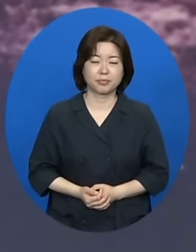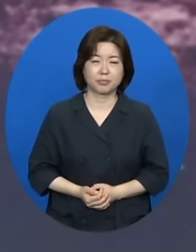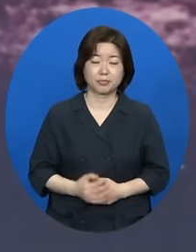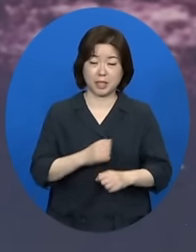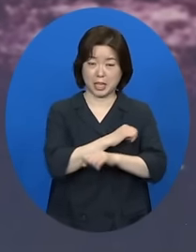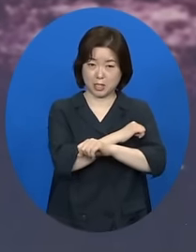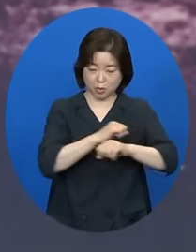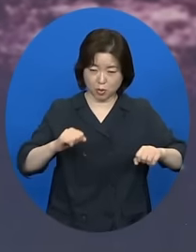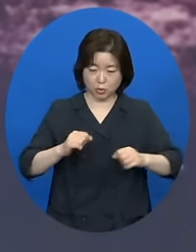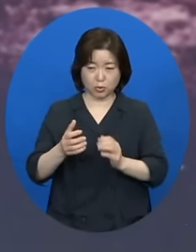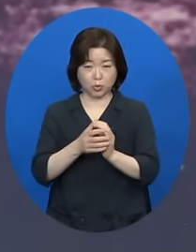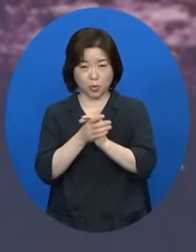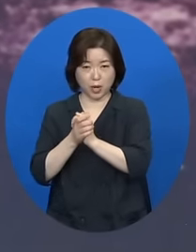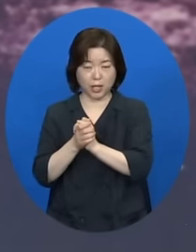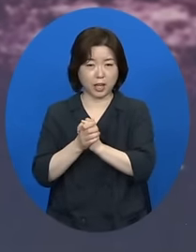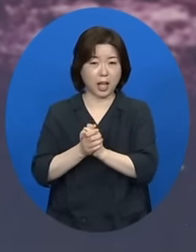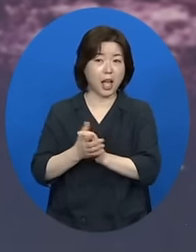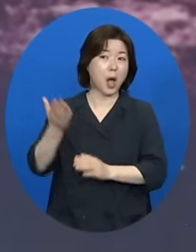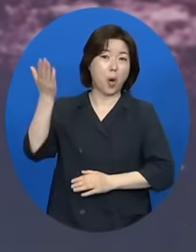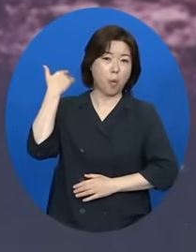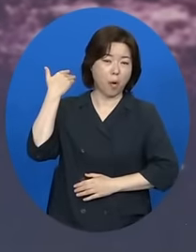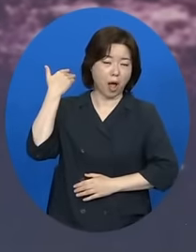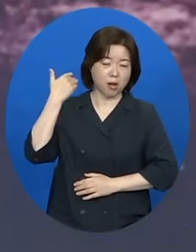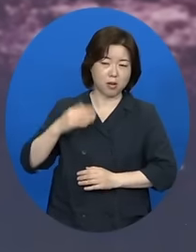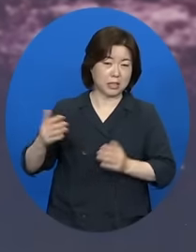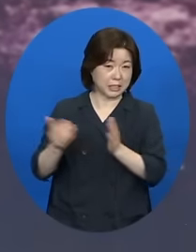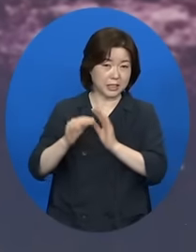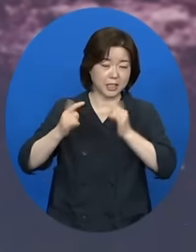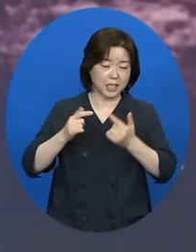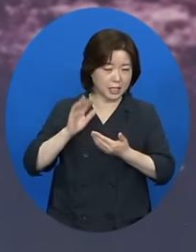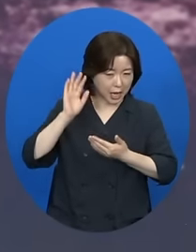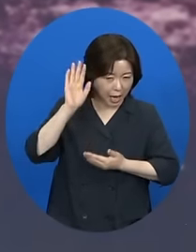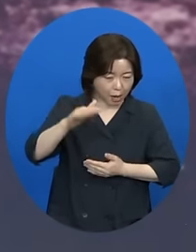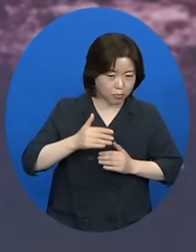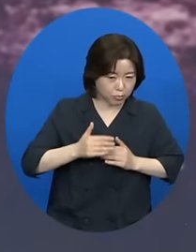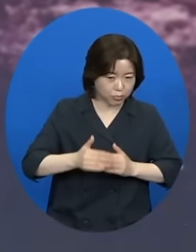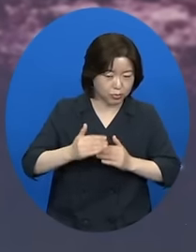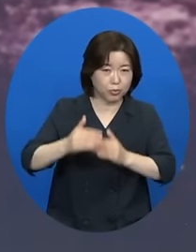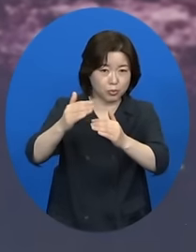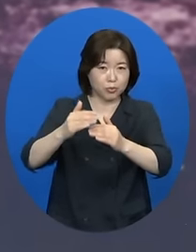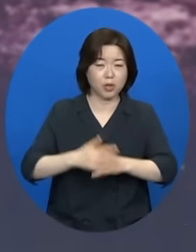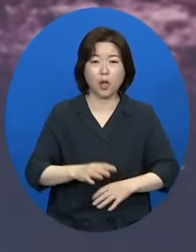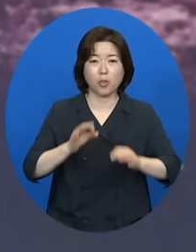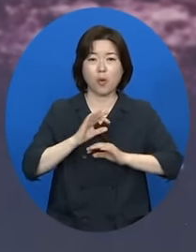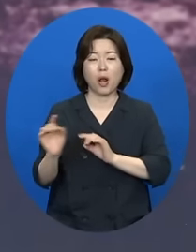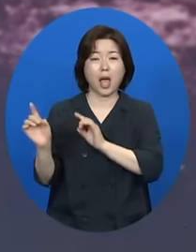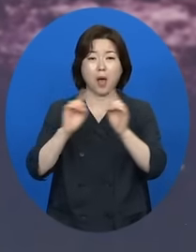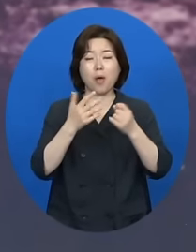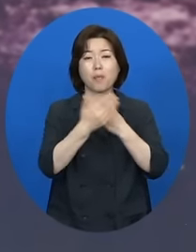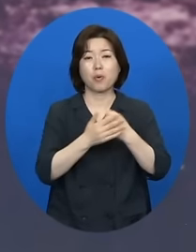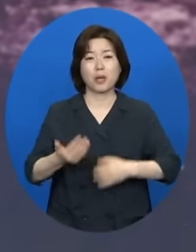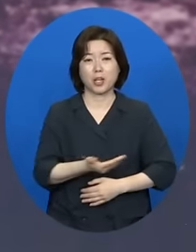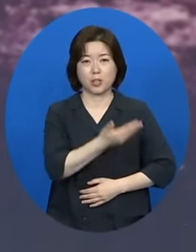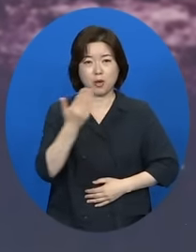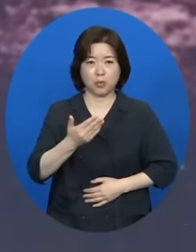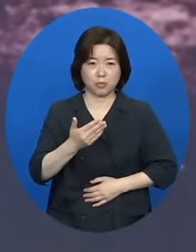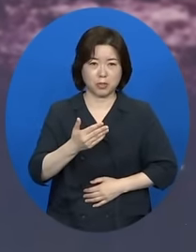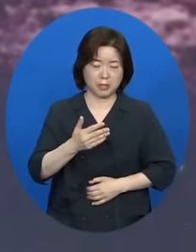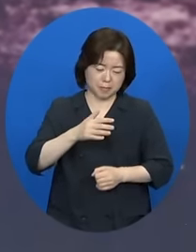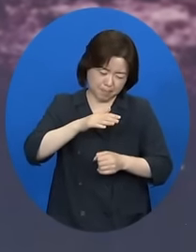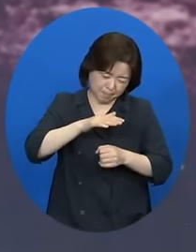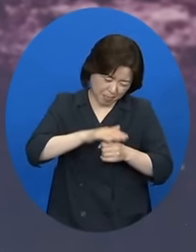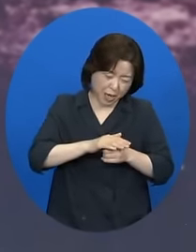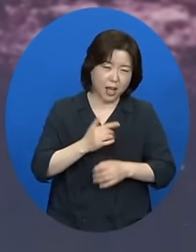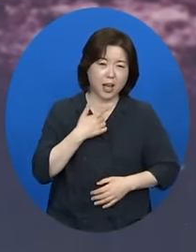용서와 화해가 과거에 묶이지 않고 앞으로 나아가게 한다는 것이죠. 이 놀라운 회복의 은혜가 여러분들이 막혀 있었던 모든